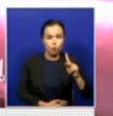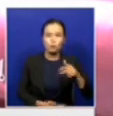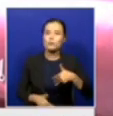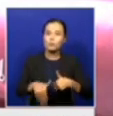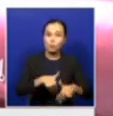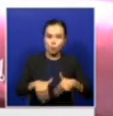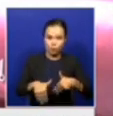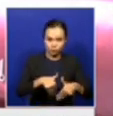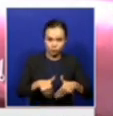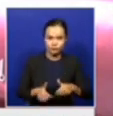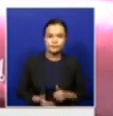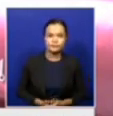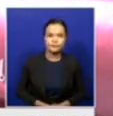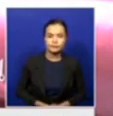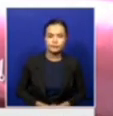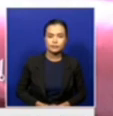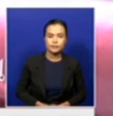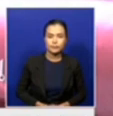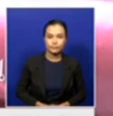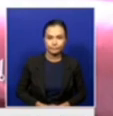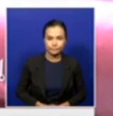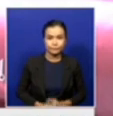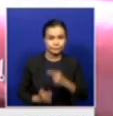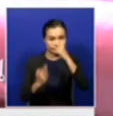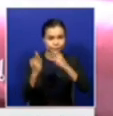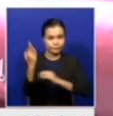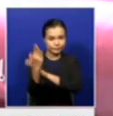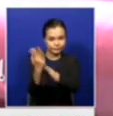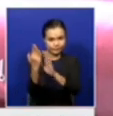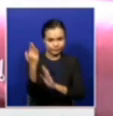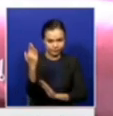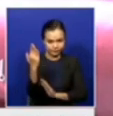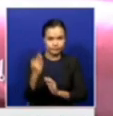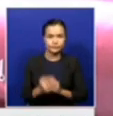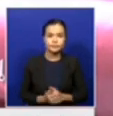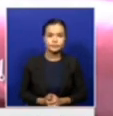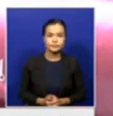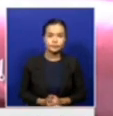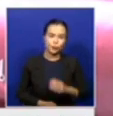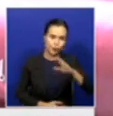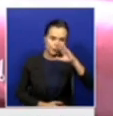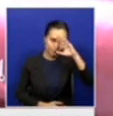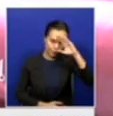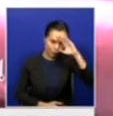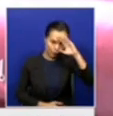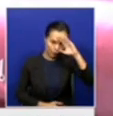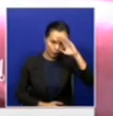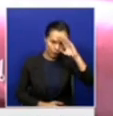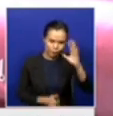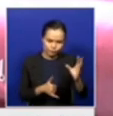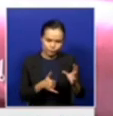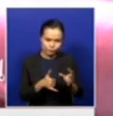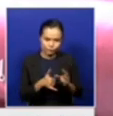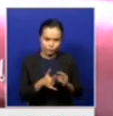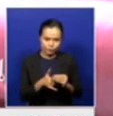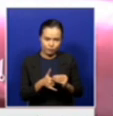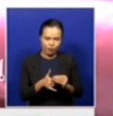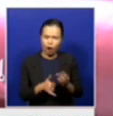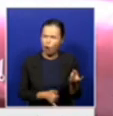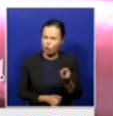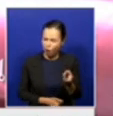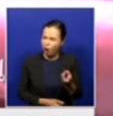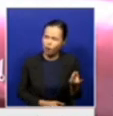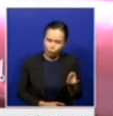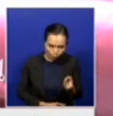ชาชนประเทศไทยมีผู้ป่วยที่ติดเชื้อน้อยม